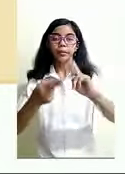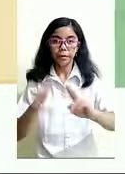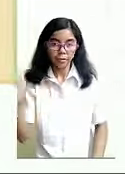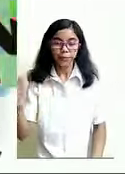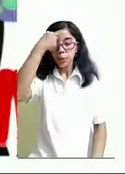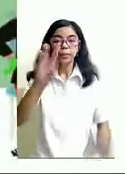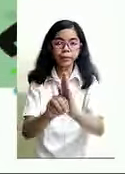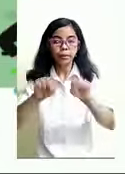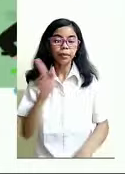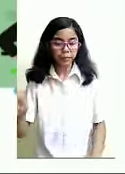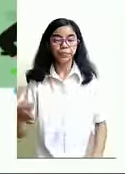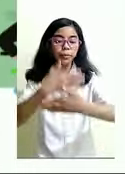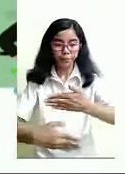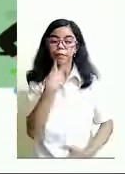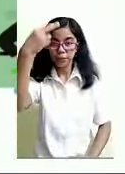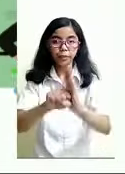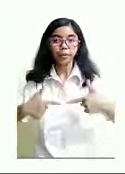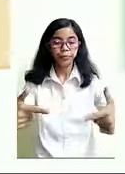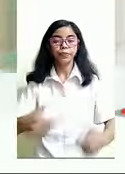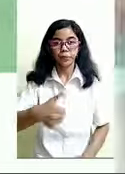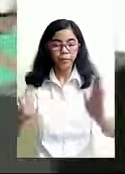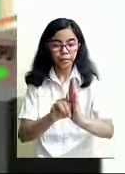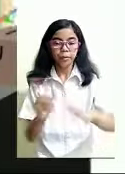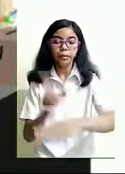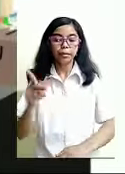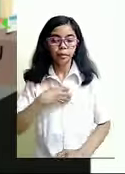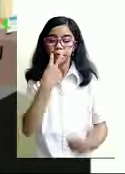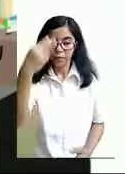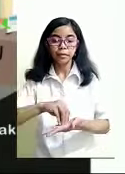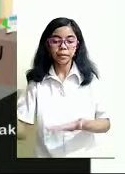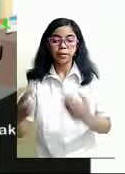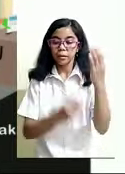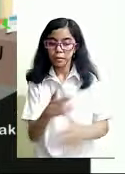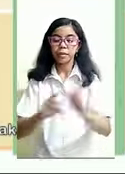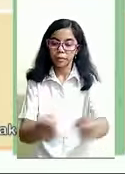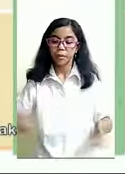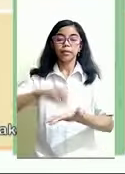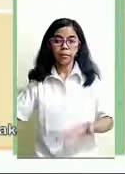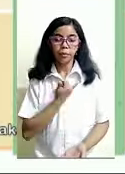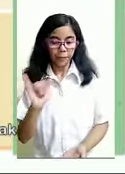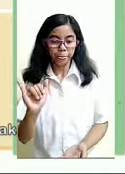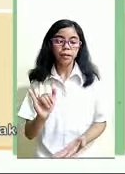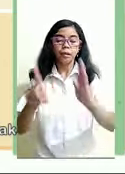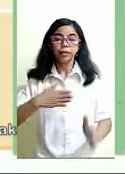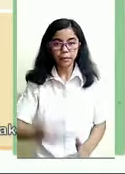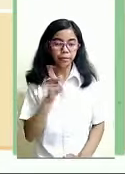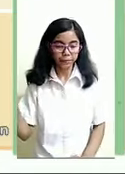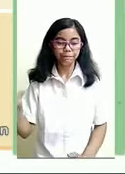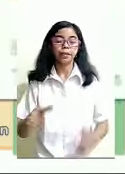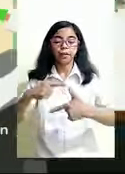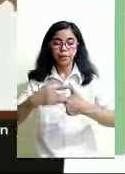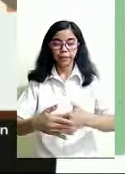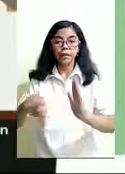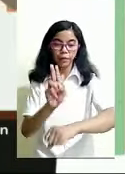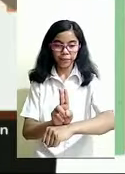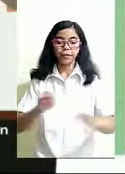Tunggu giliran untuk mendapatkan surat suara. Setelah selesai menggunakan hak suara, buang sarung tangan ke tempat sampah yang disediakan.